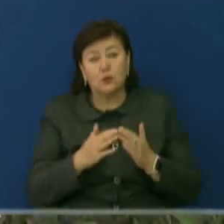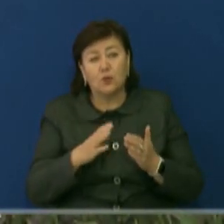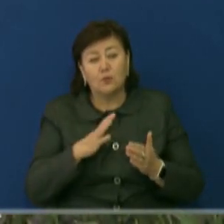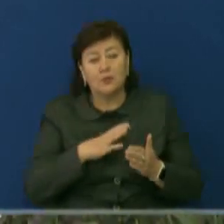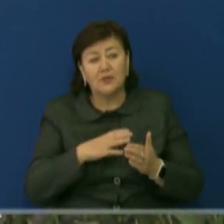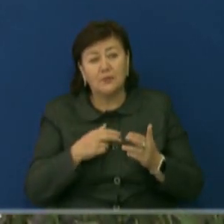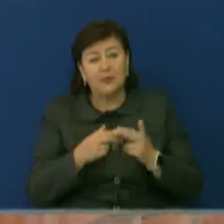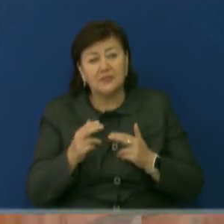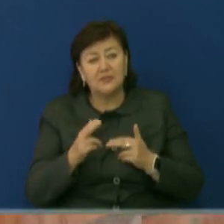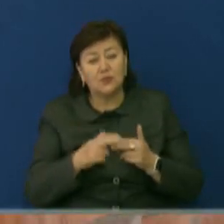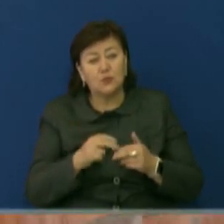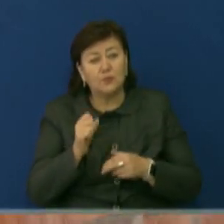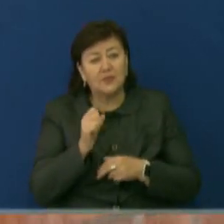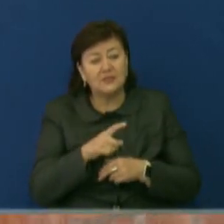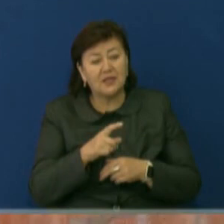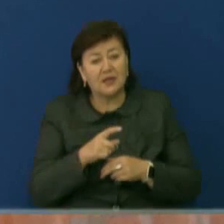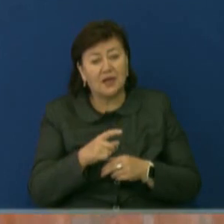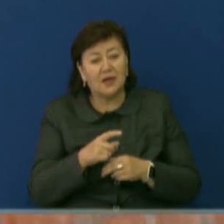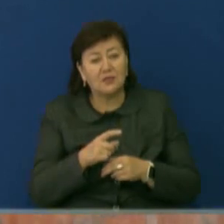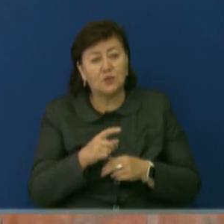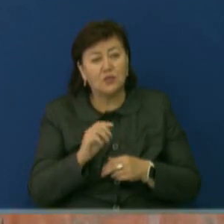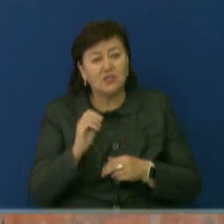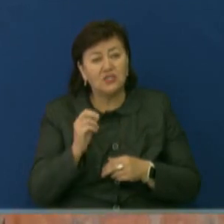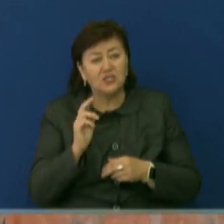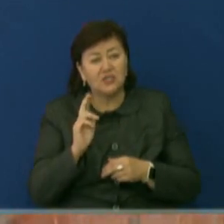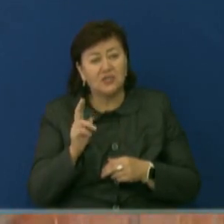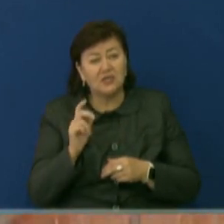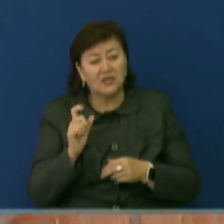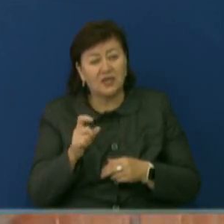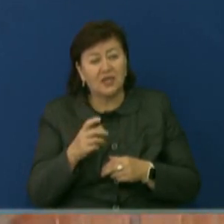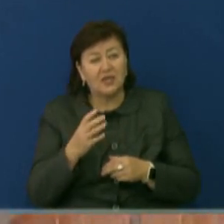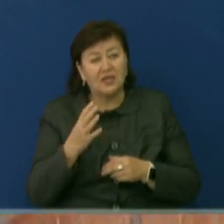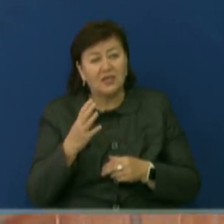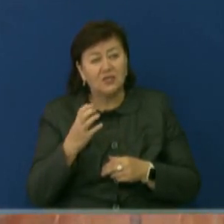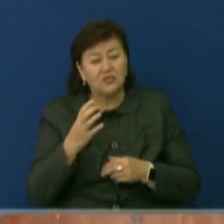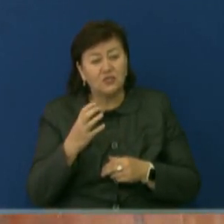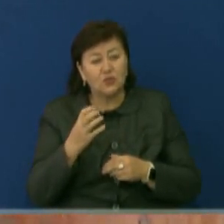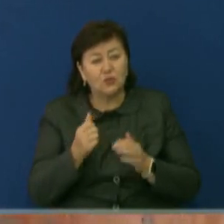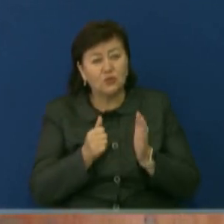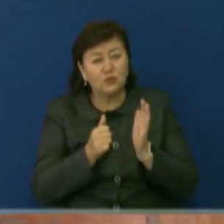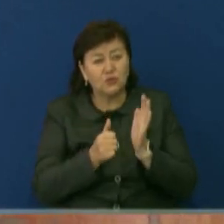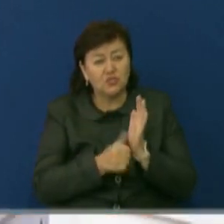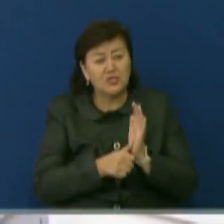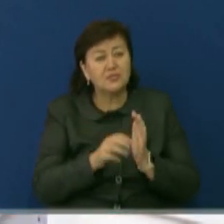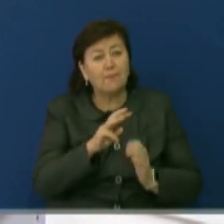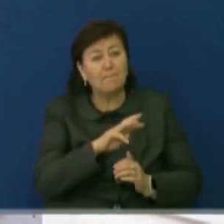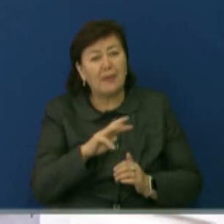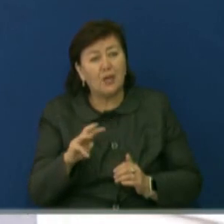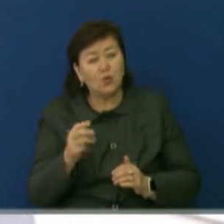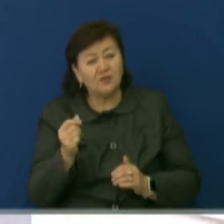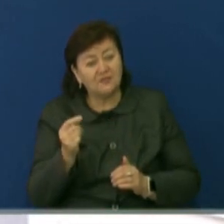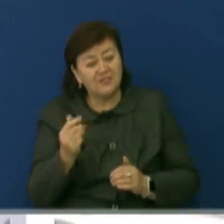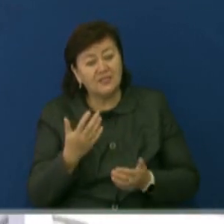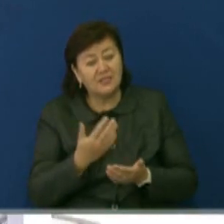строительства города Усть-Каменогорска, а сумма проекта составляет около 406 миллионов тенге. По словам директора